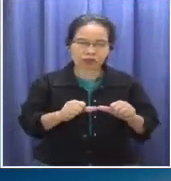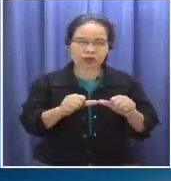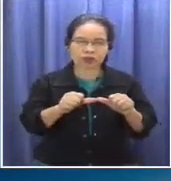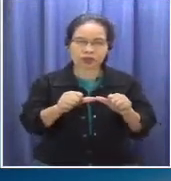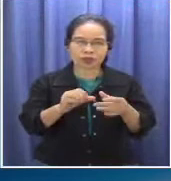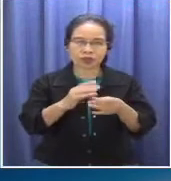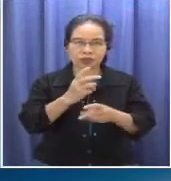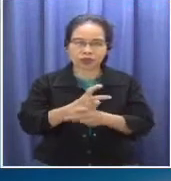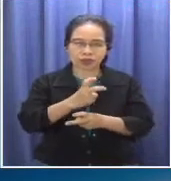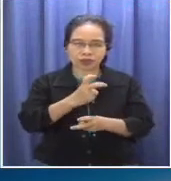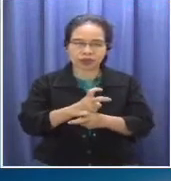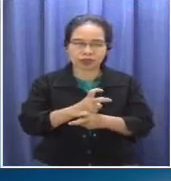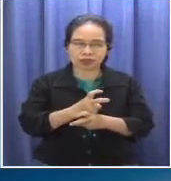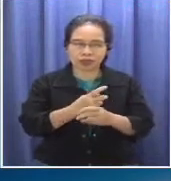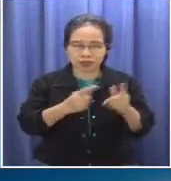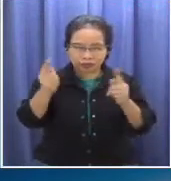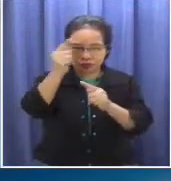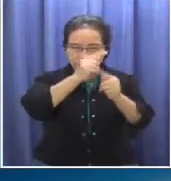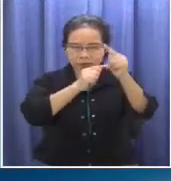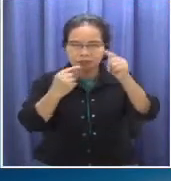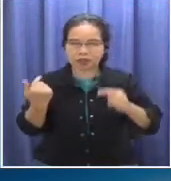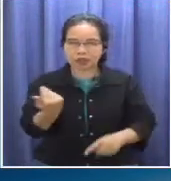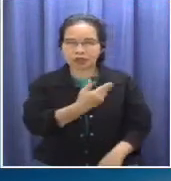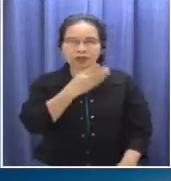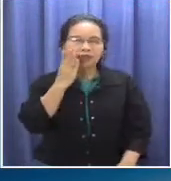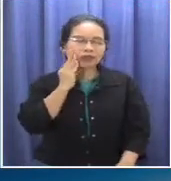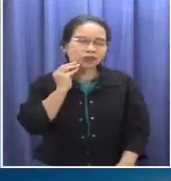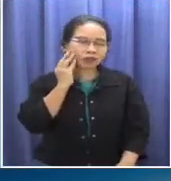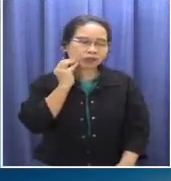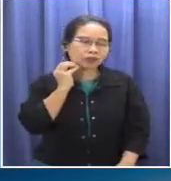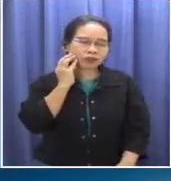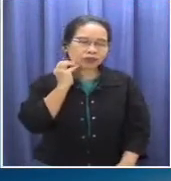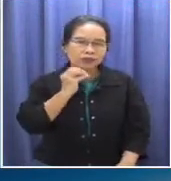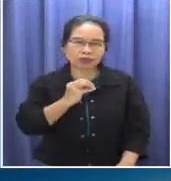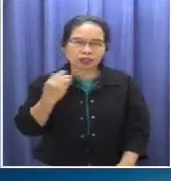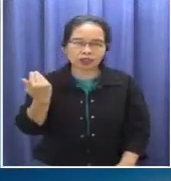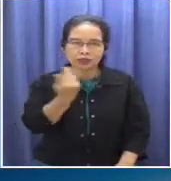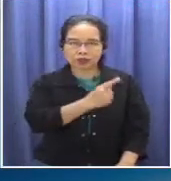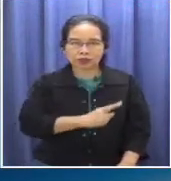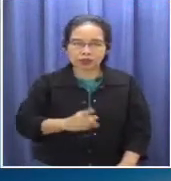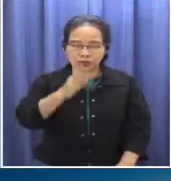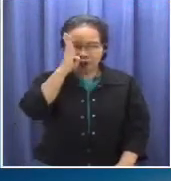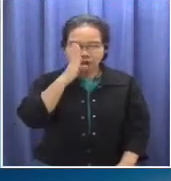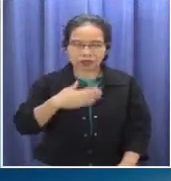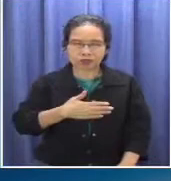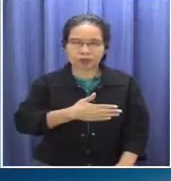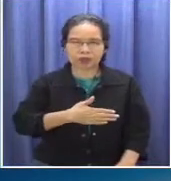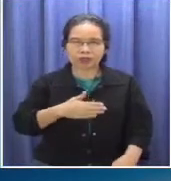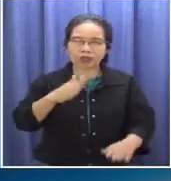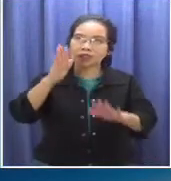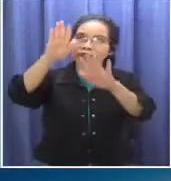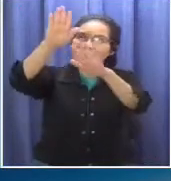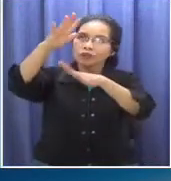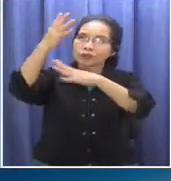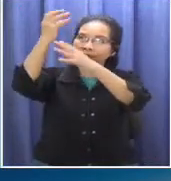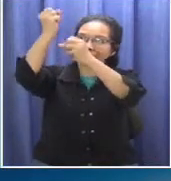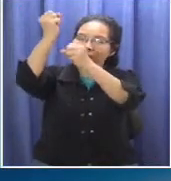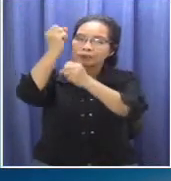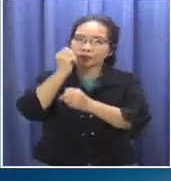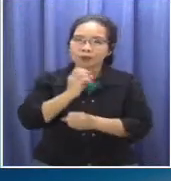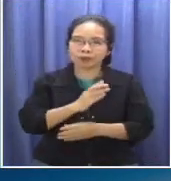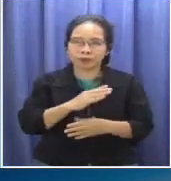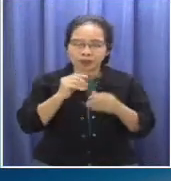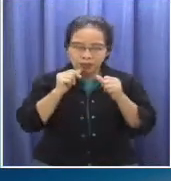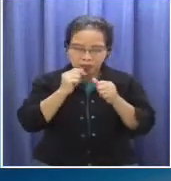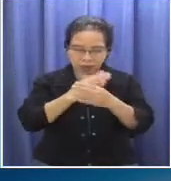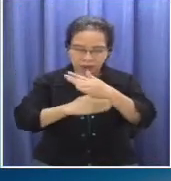ng hirap at kapighatian na aming nararanasan. Panginoon, sa iyo pong makapangyarihang palad ay